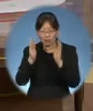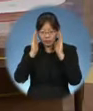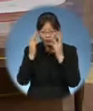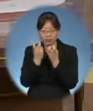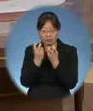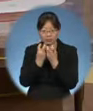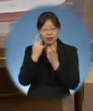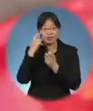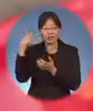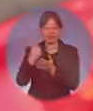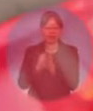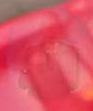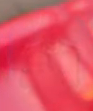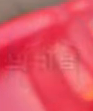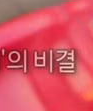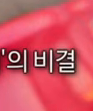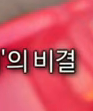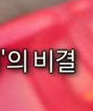같습니다. 네.